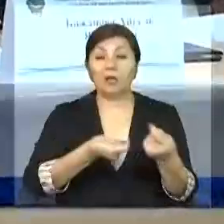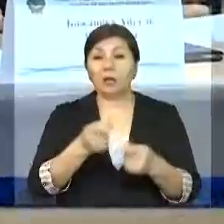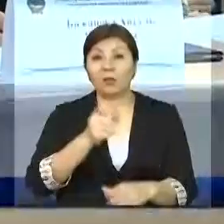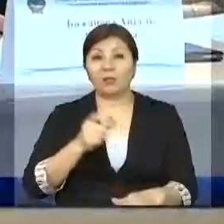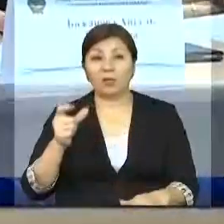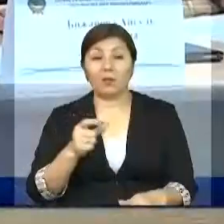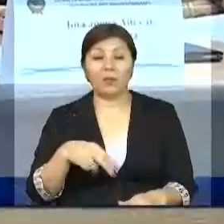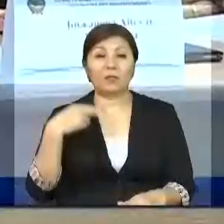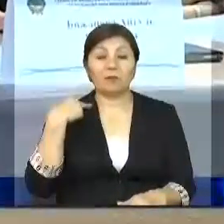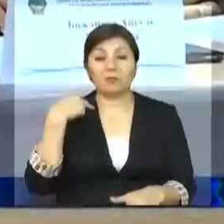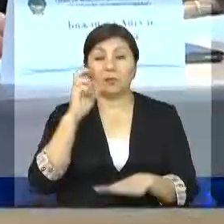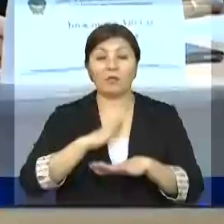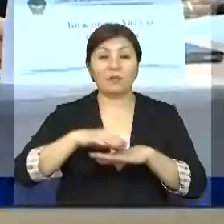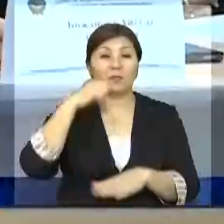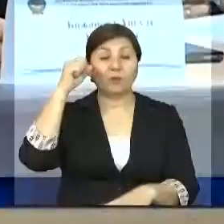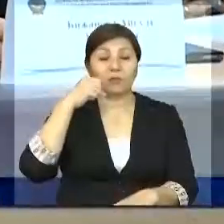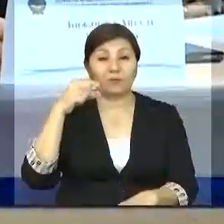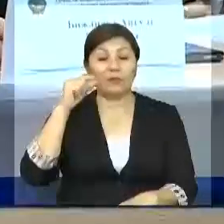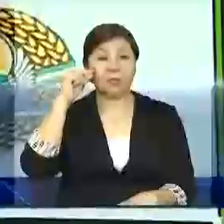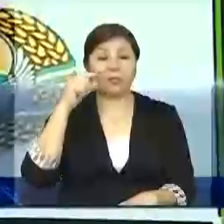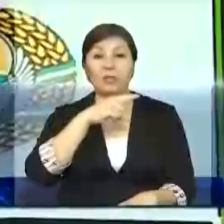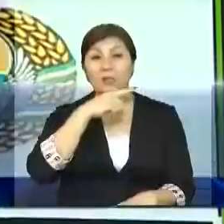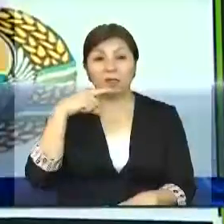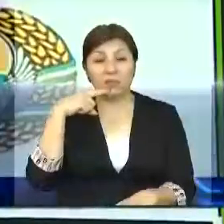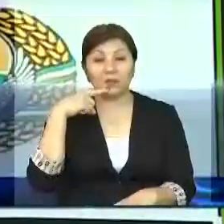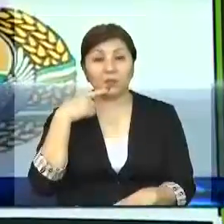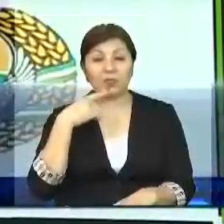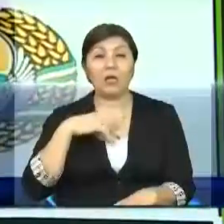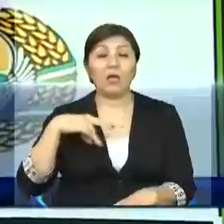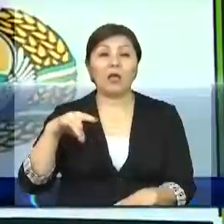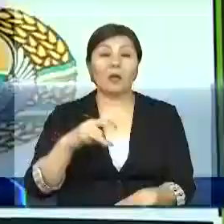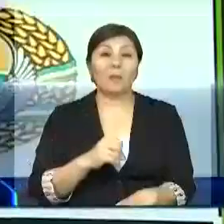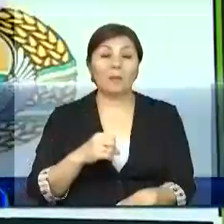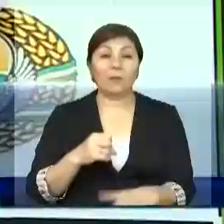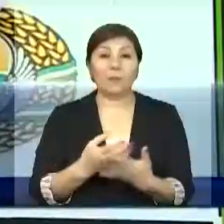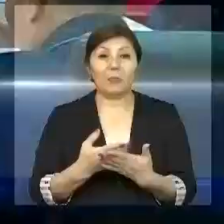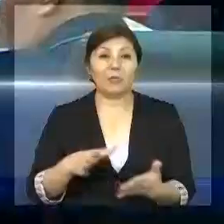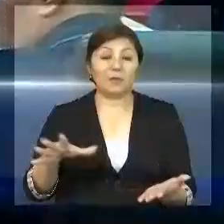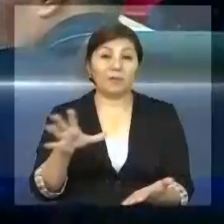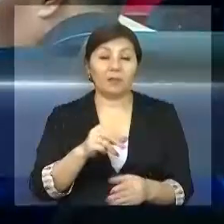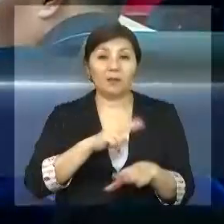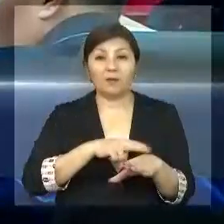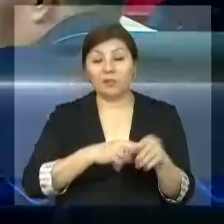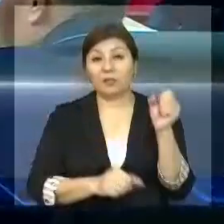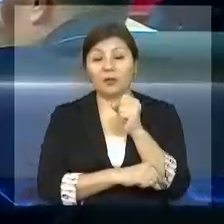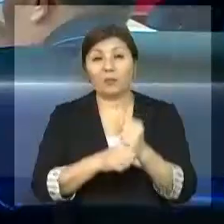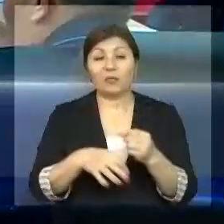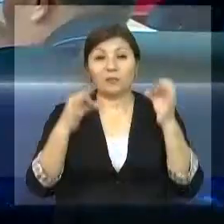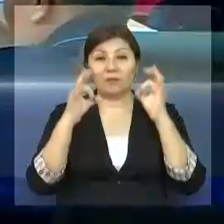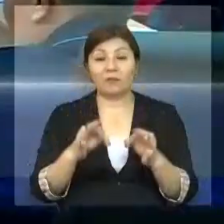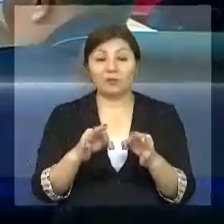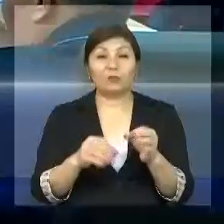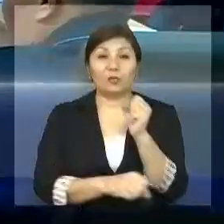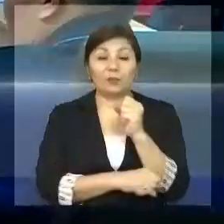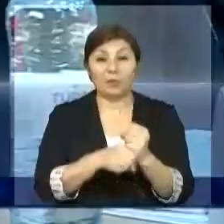заведений зарубежных стран Узбекистана Кыргызстана Российской Федерации Республики Беларусь представители правоохранительных и судебных органов а